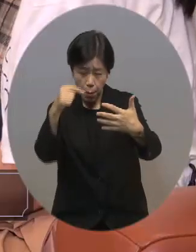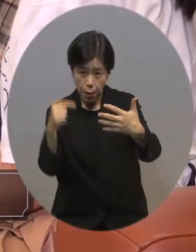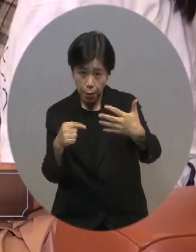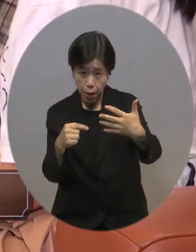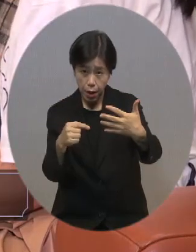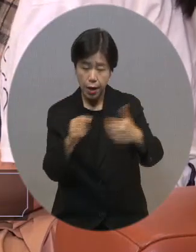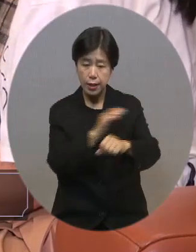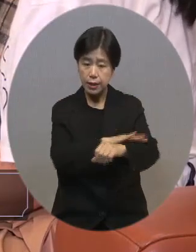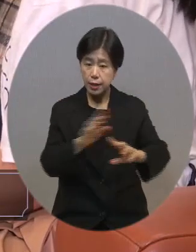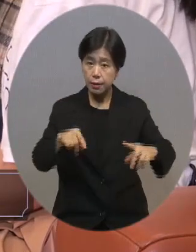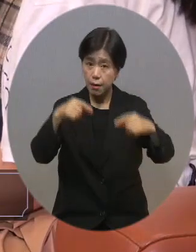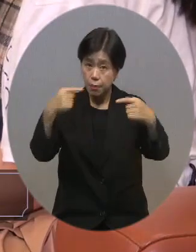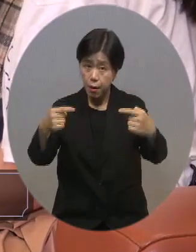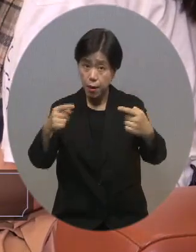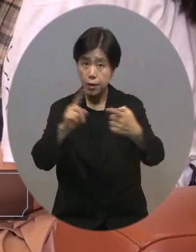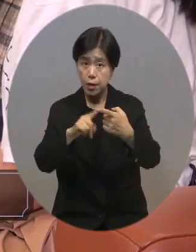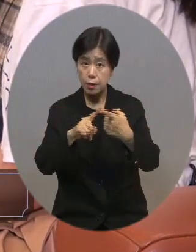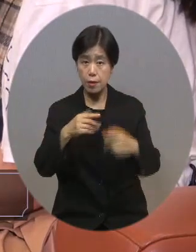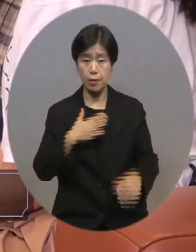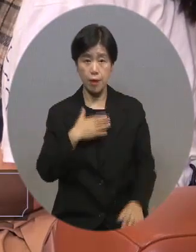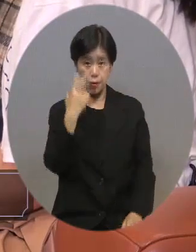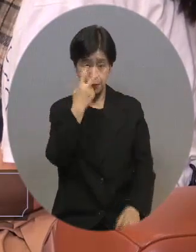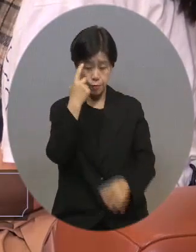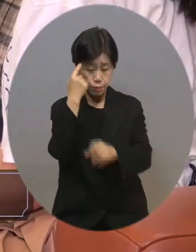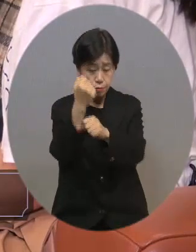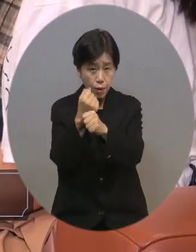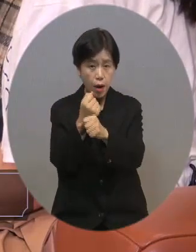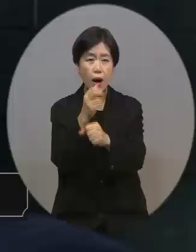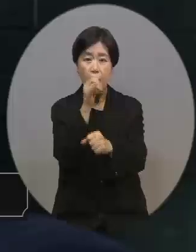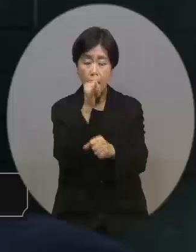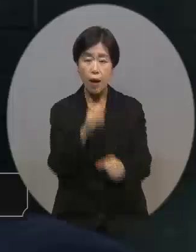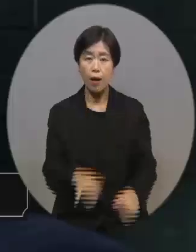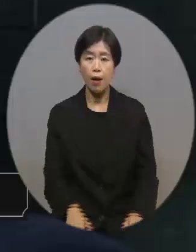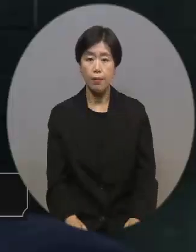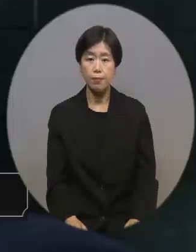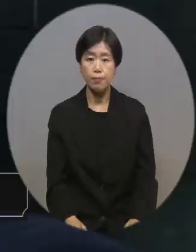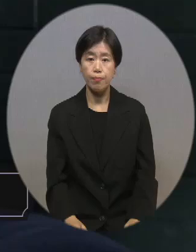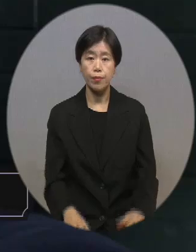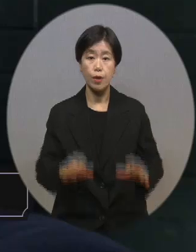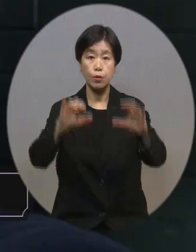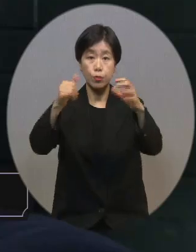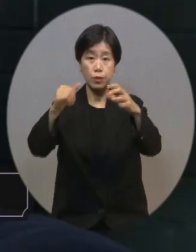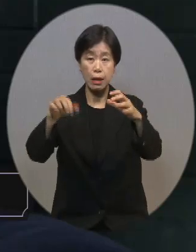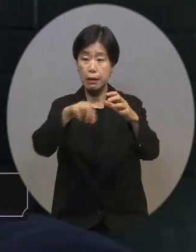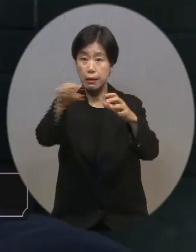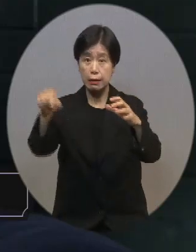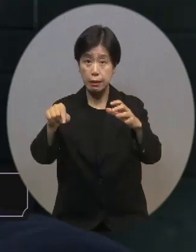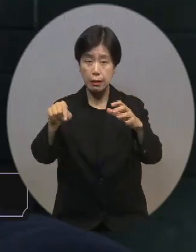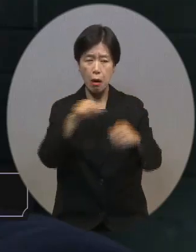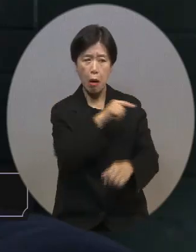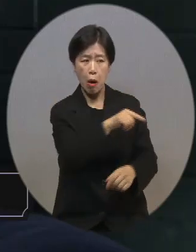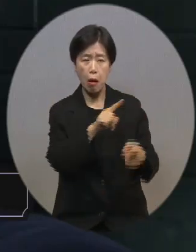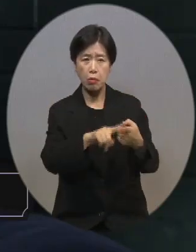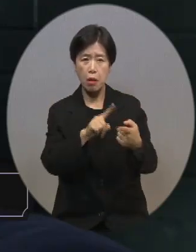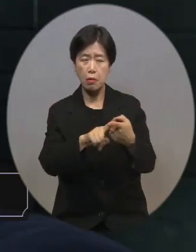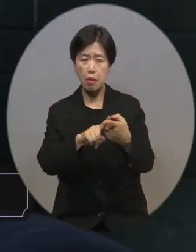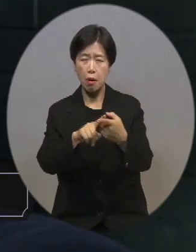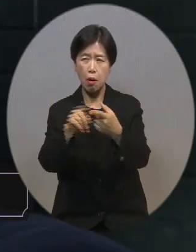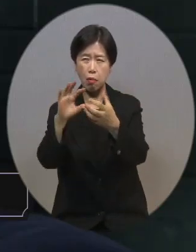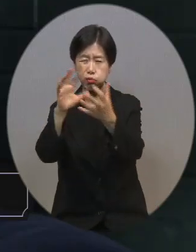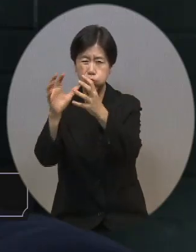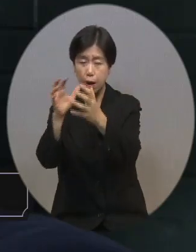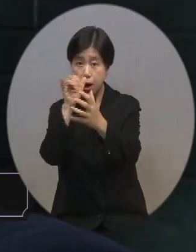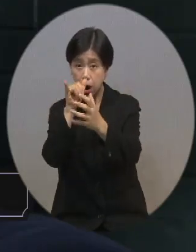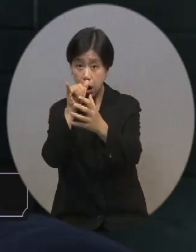잘 참여를 하고 있는지에 대해서 연구를 많이 하고 있는데 국제사회에서 계속 떠드니까 북한